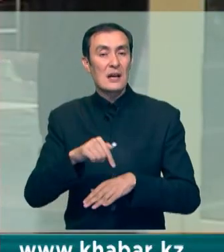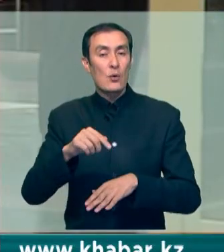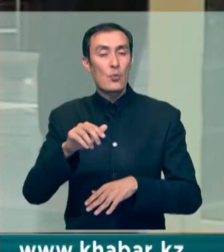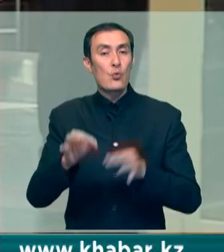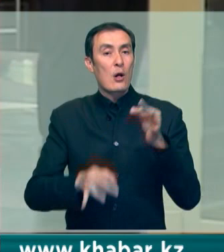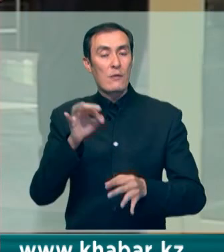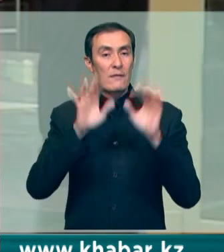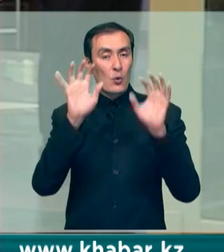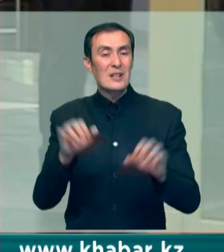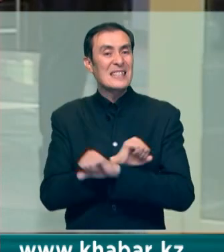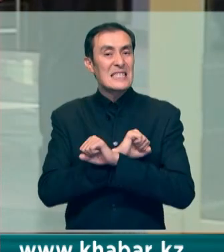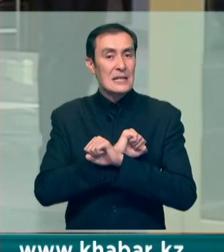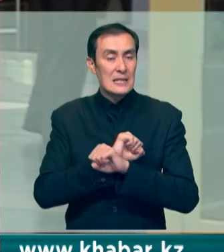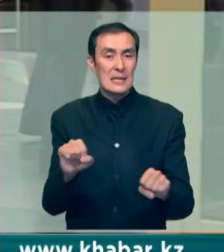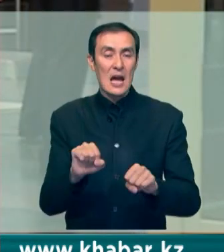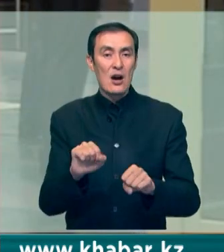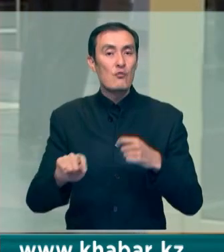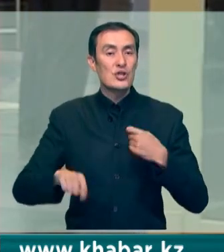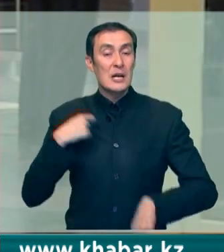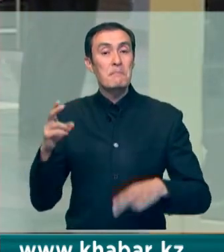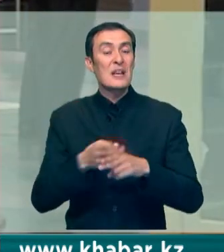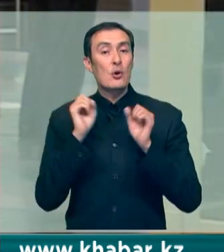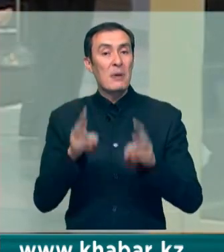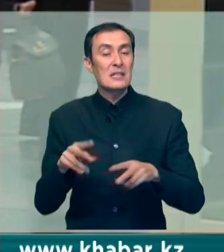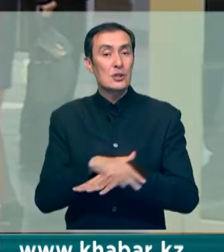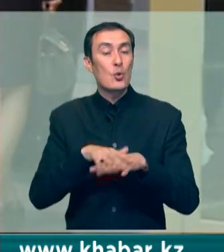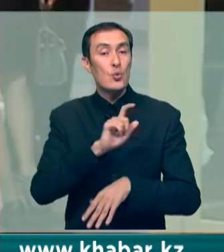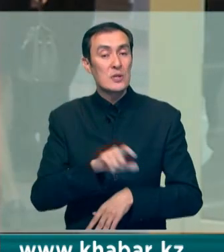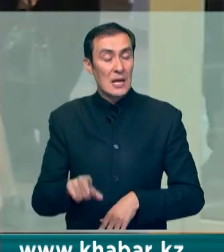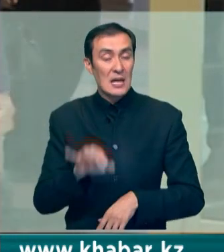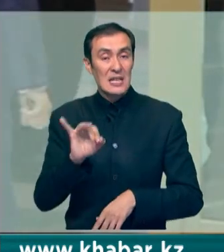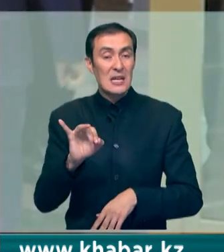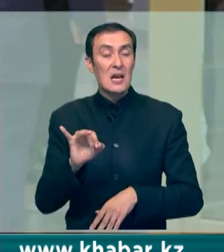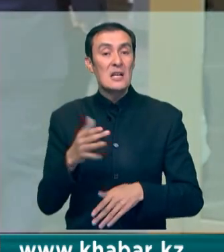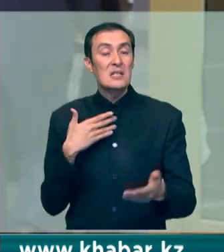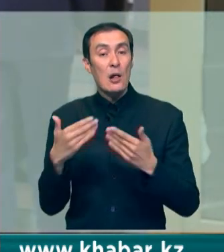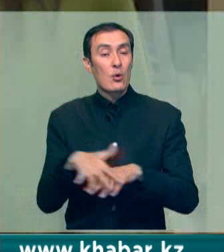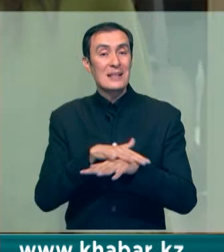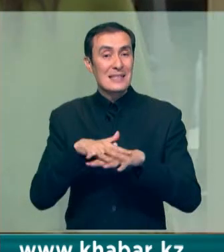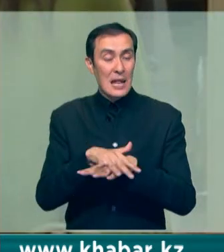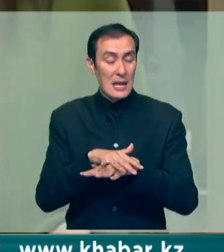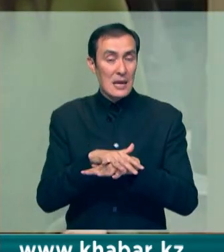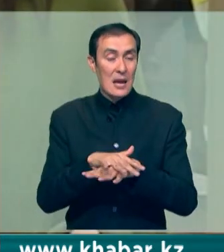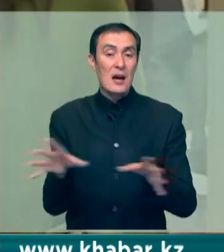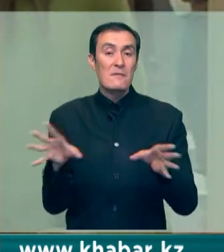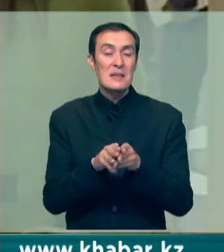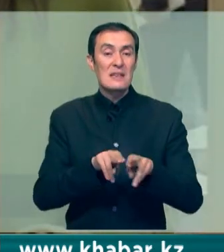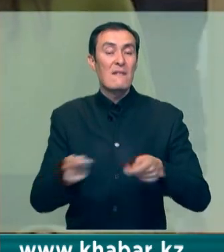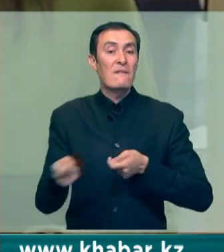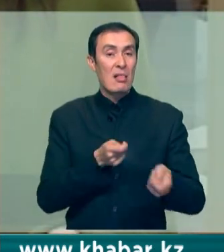кодекса, нельзя делать это в ущерб безопасности общества. И диалог население с